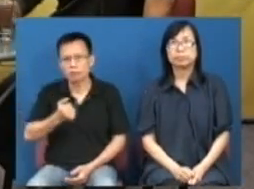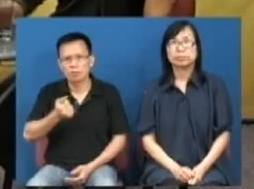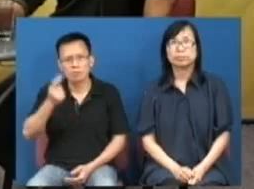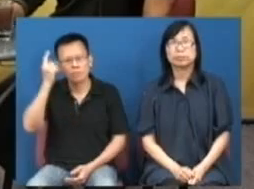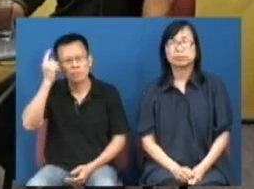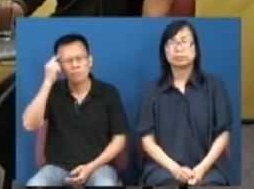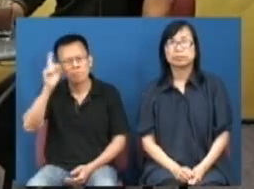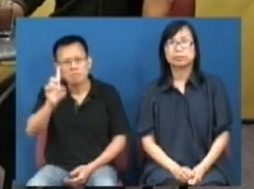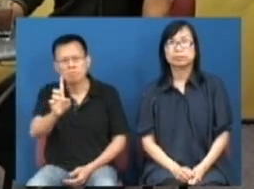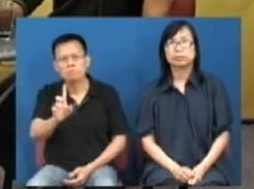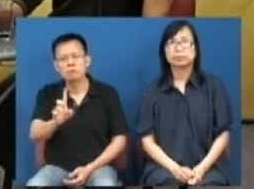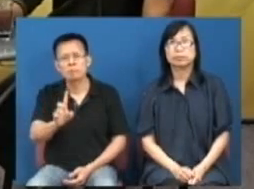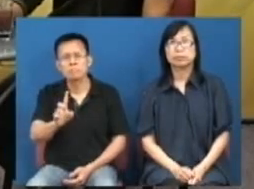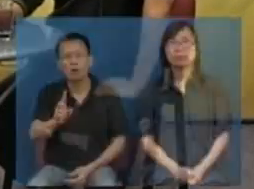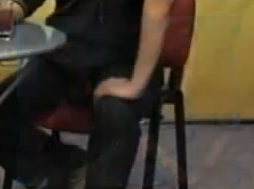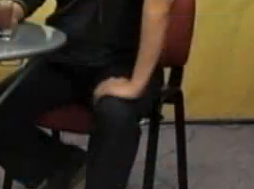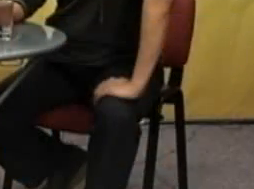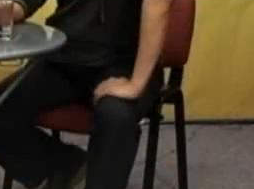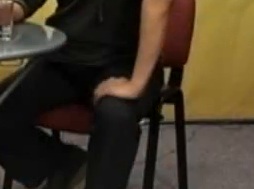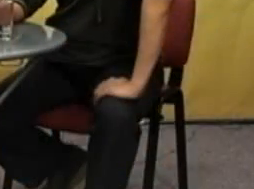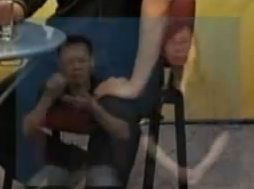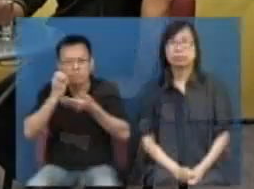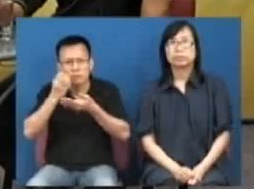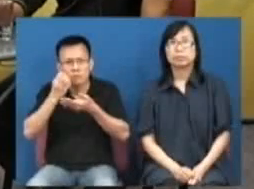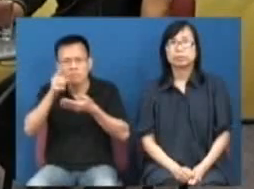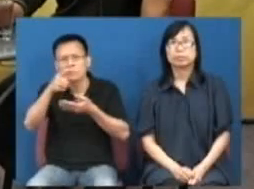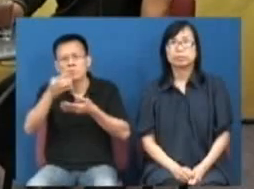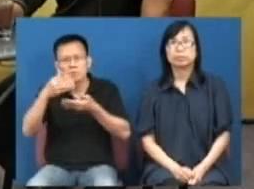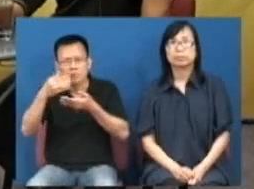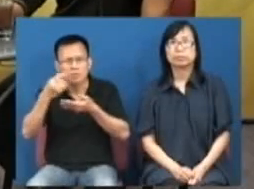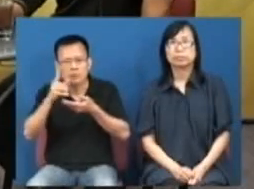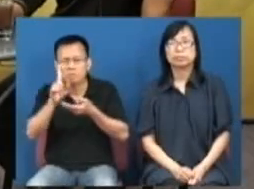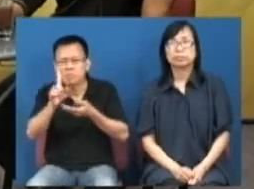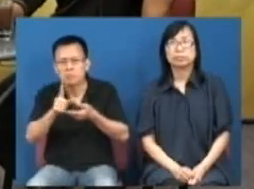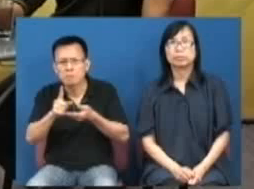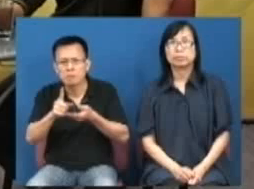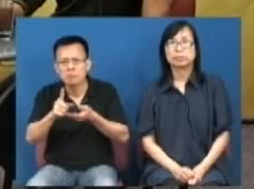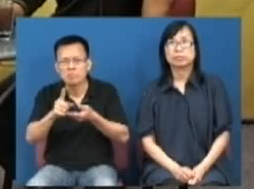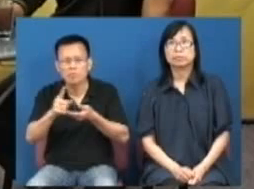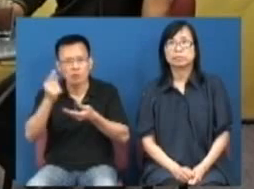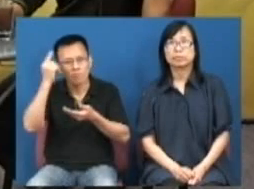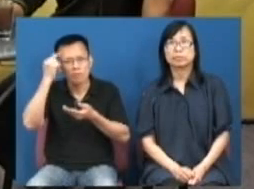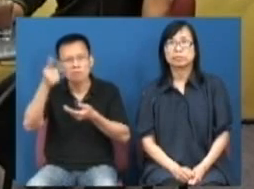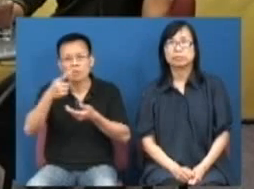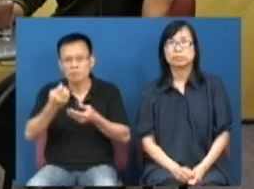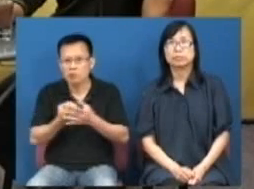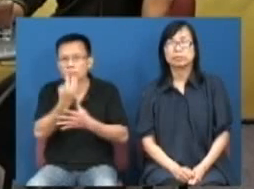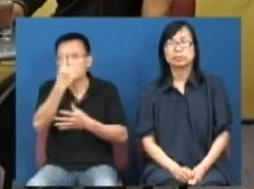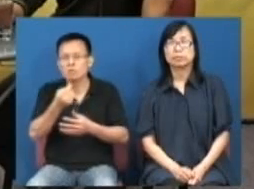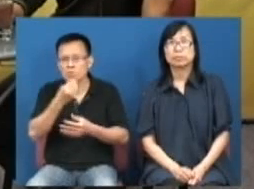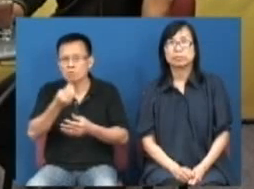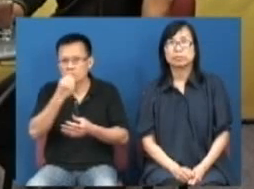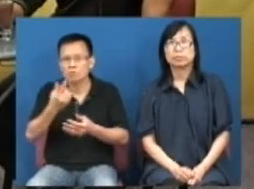嘅咧？我食米食飯。不知道你吃什麼我就不知道了，當然我都知道我們要吃菜蔬要吃多一